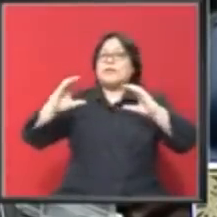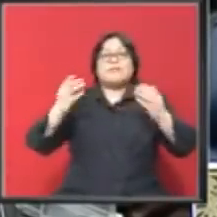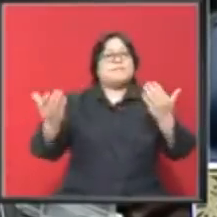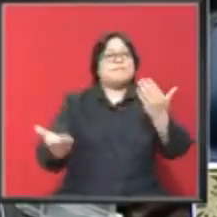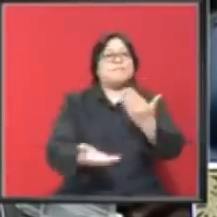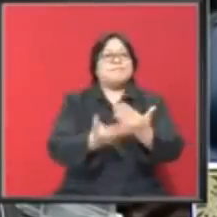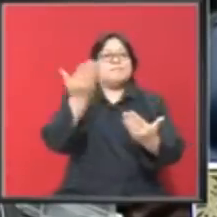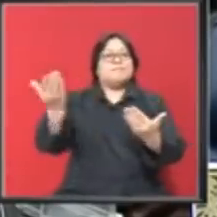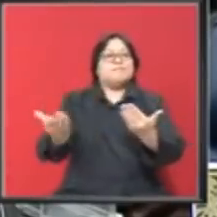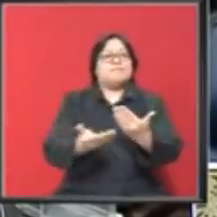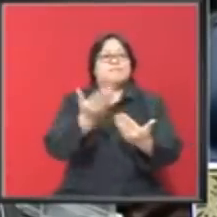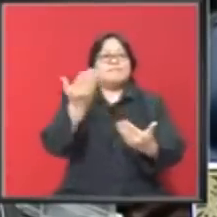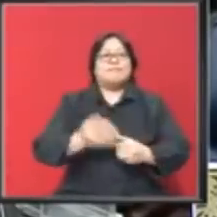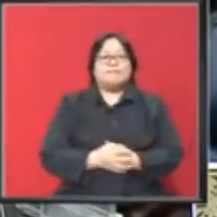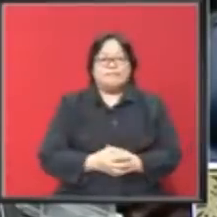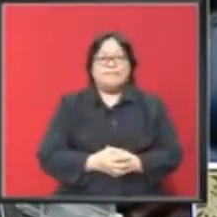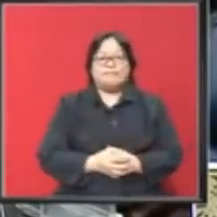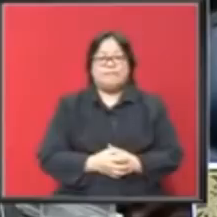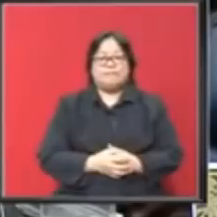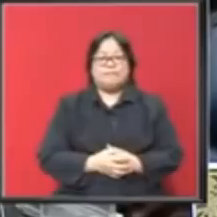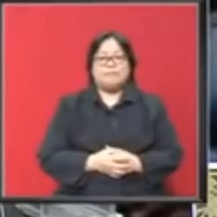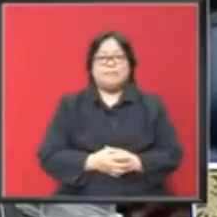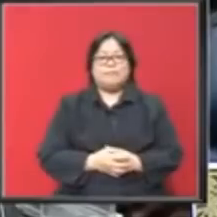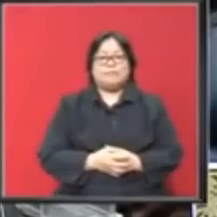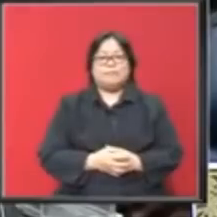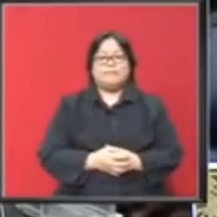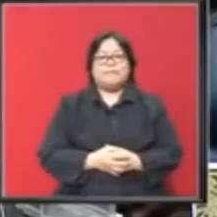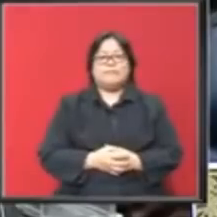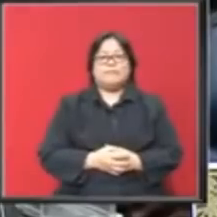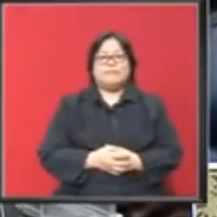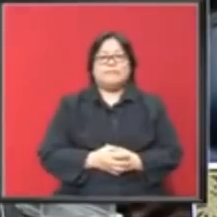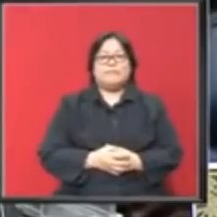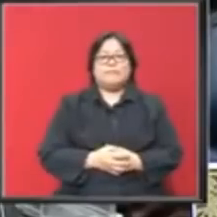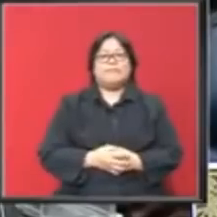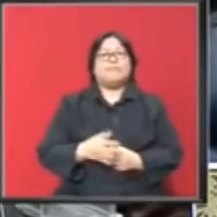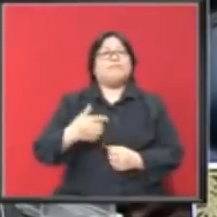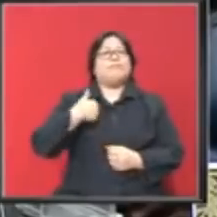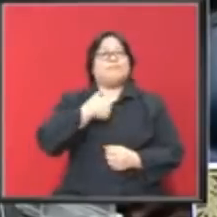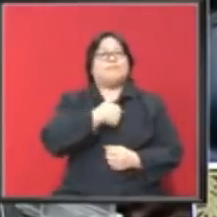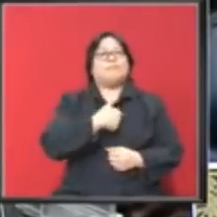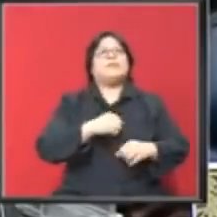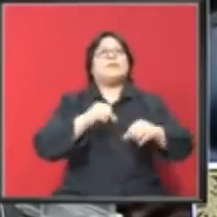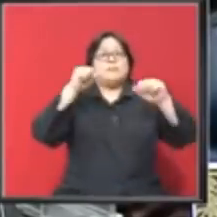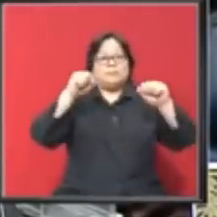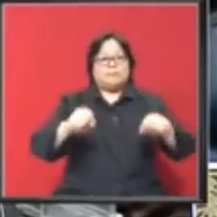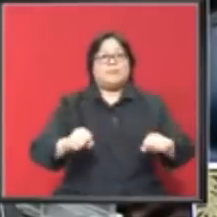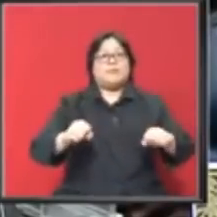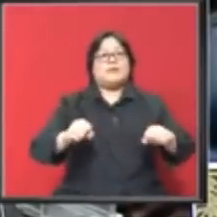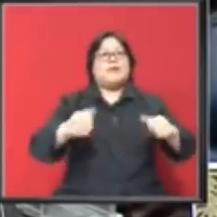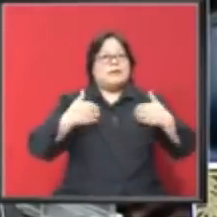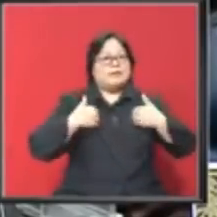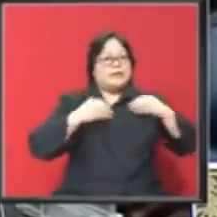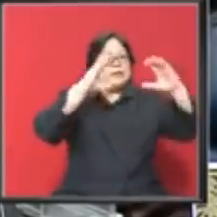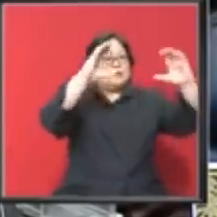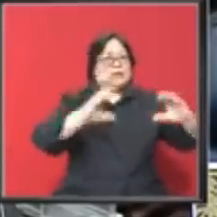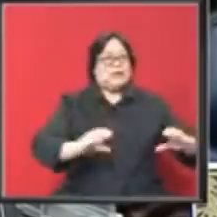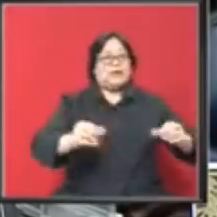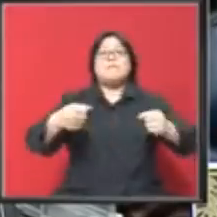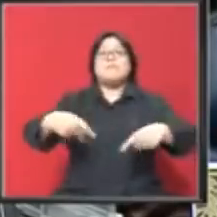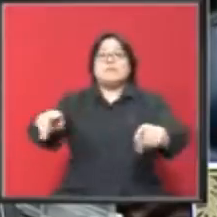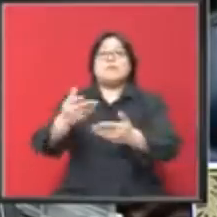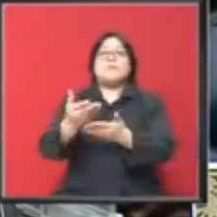mudah dalam lebih mudah ini kita akan dapat cara dan peluang baru